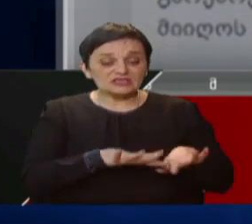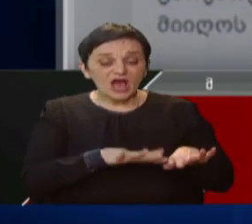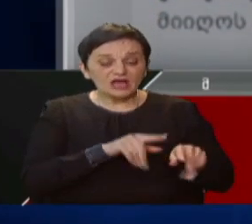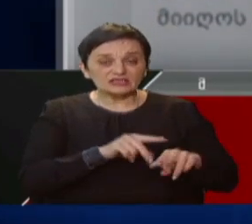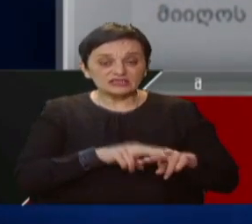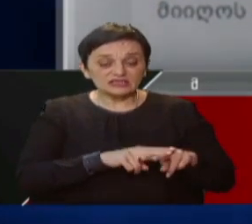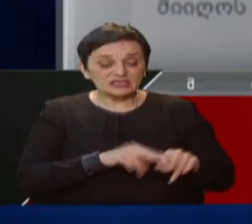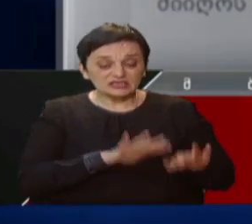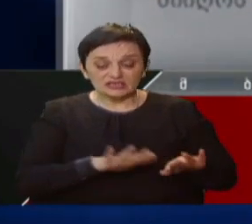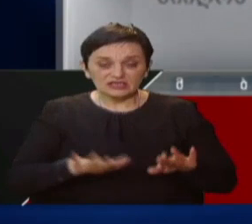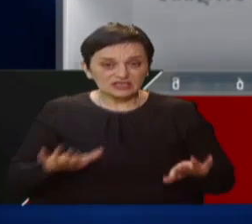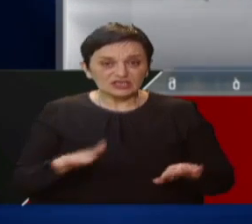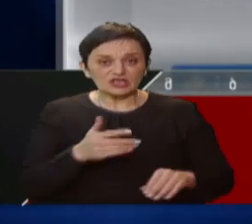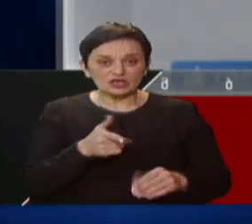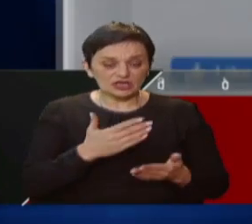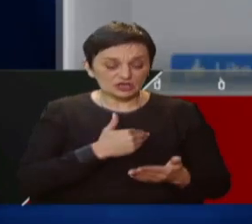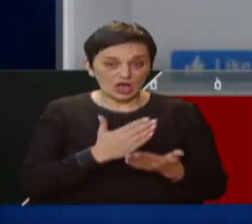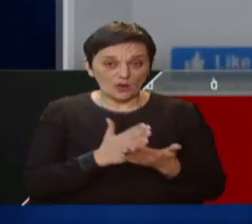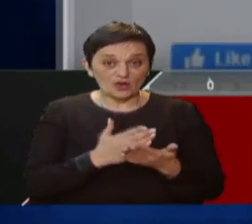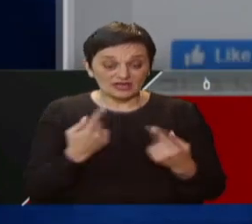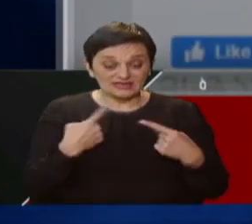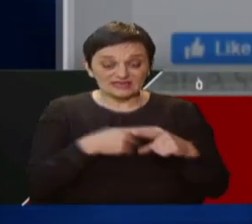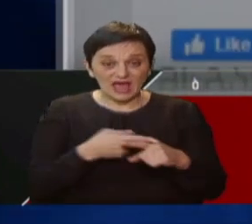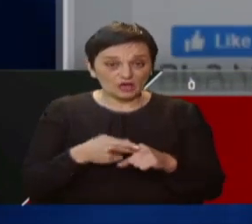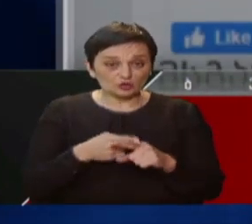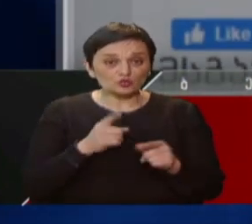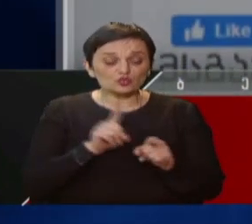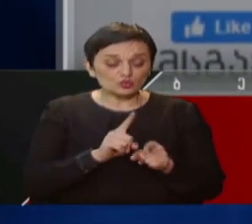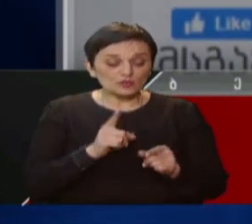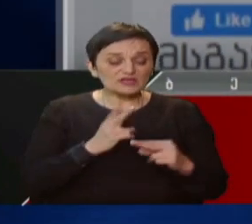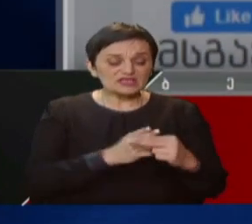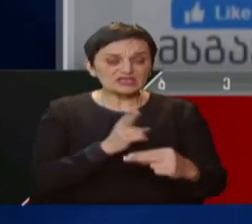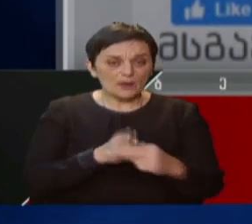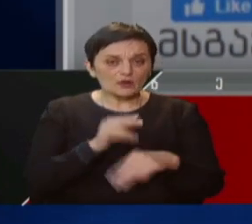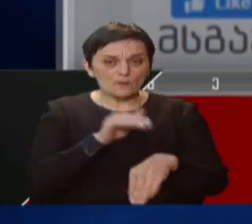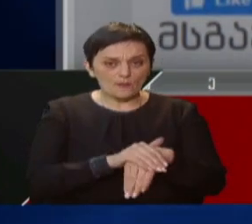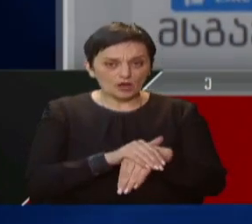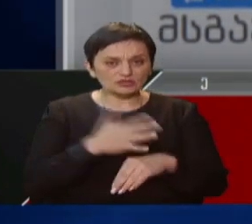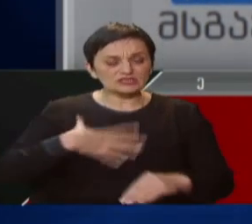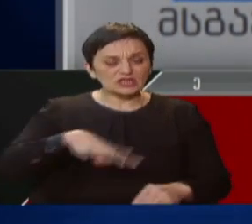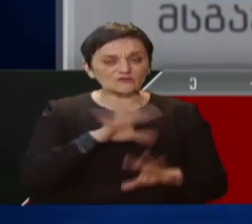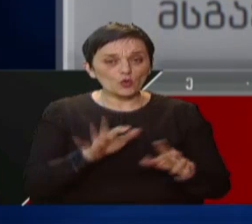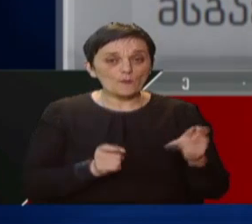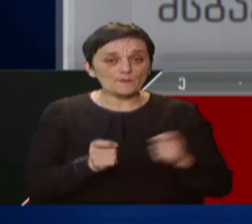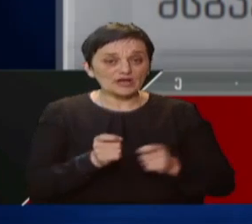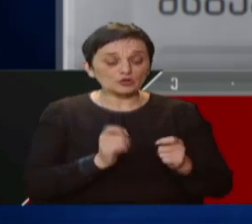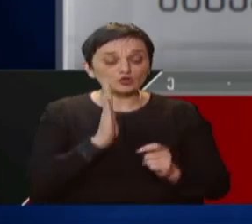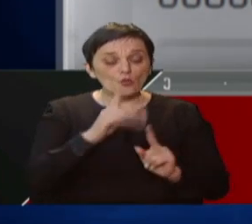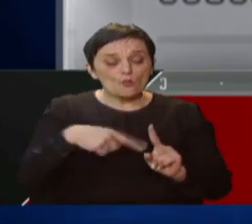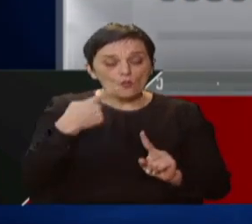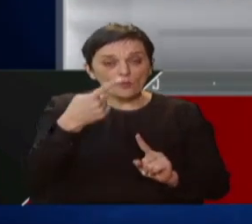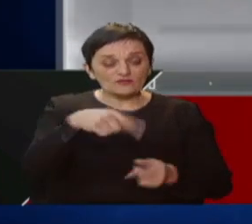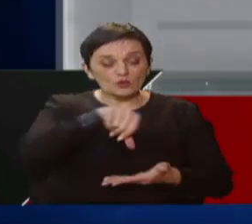აღმოჩნდა. იმეც ვიტოვებთ, აღნიშნული ტექნიკური ხასიათის გარემოება არ აღმოჩნდება დამაბრკოლებელი ფაქტორი საქართველოს პრეზიდენტისთვის